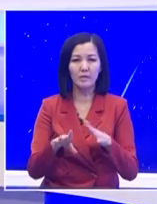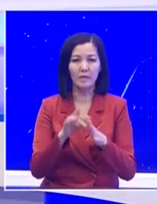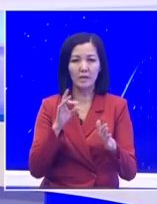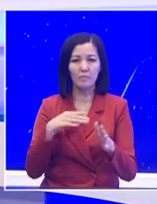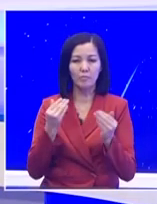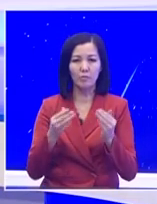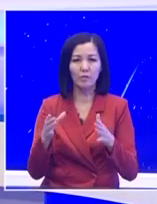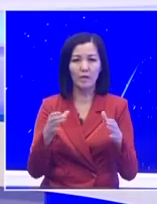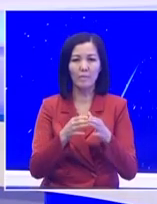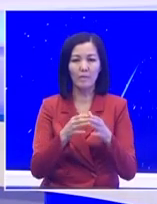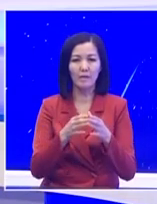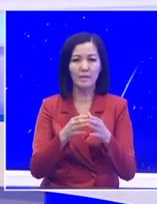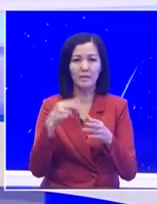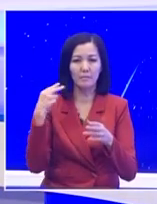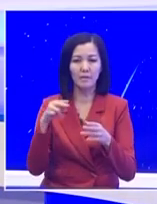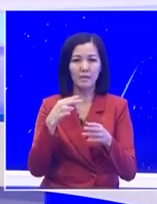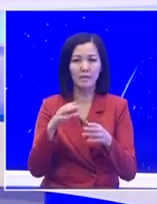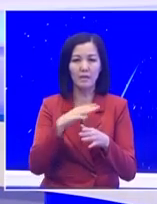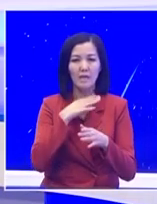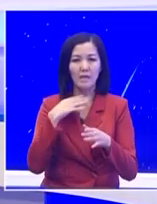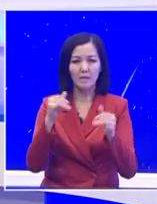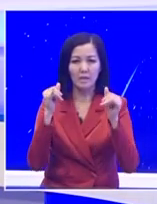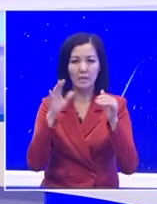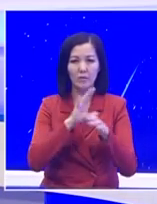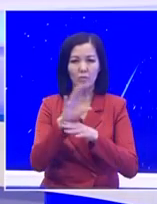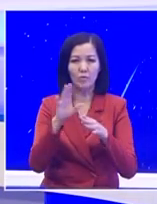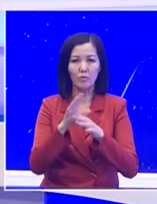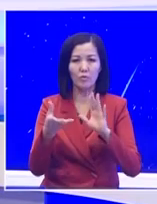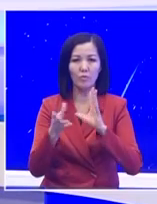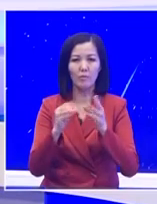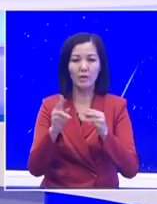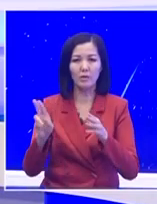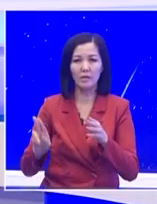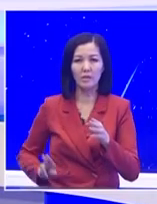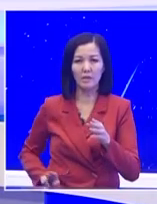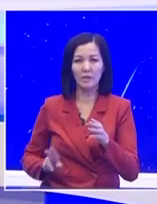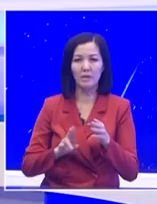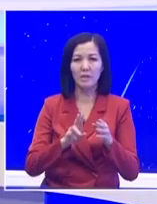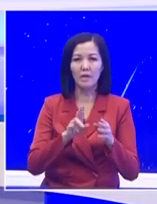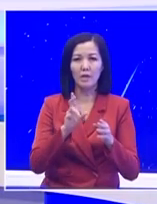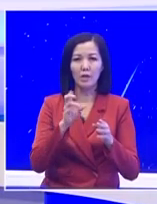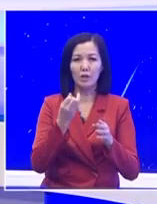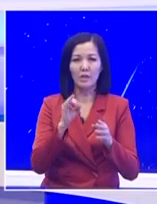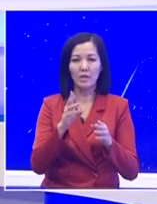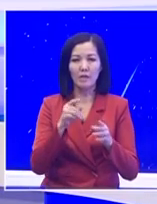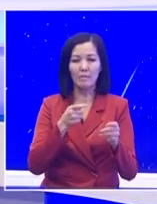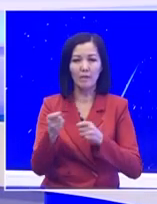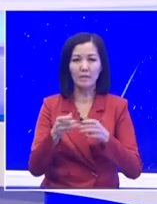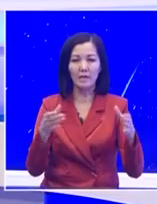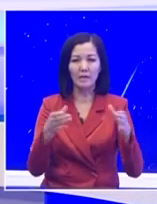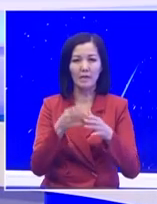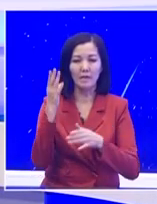Бүгін компанияның вице-президенті сиыр етін өндіру бағыты бойынша бас директоры Миллер Шейн бастаған делегация Алматы облысына